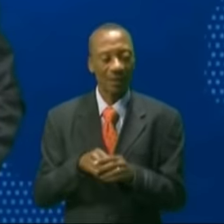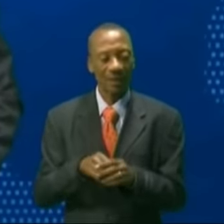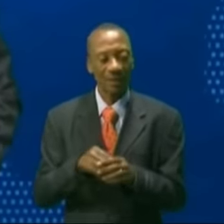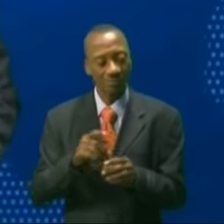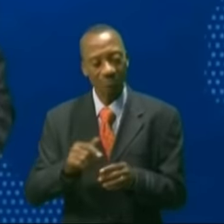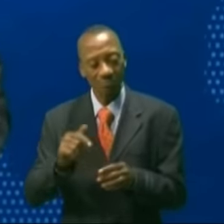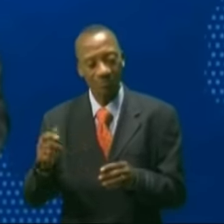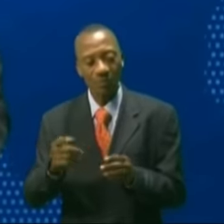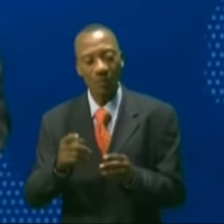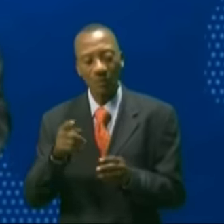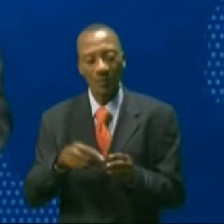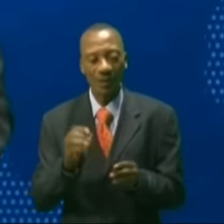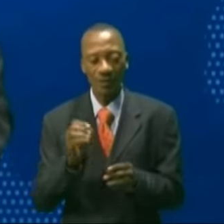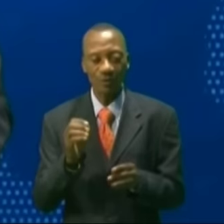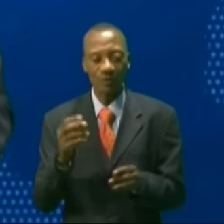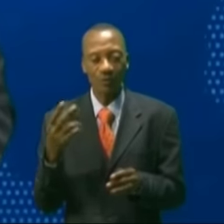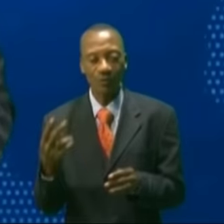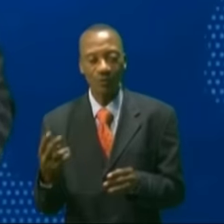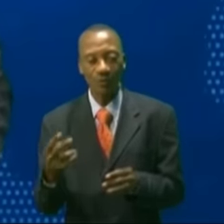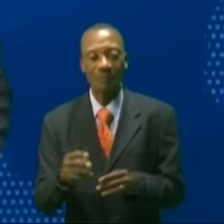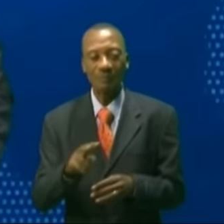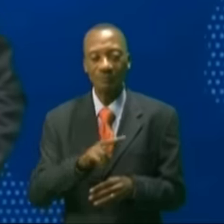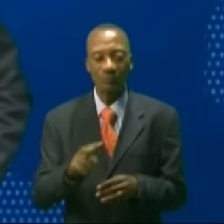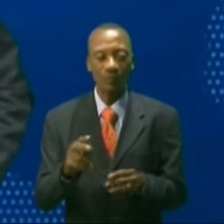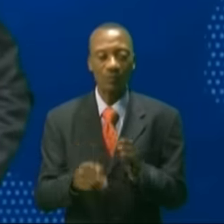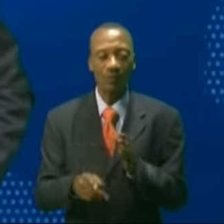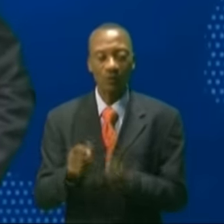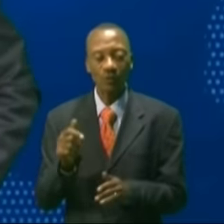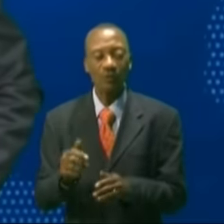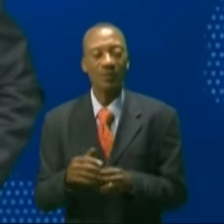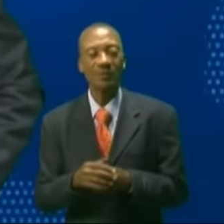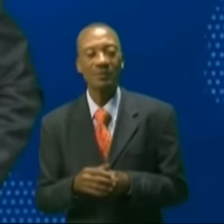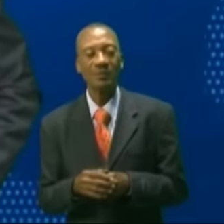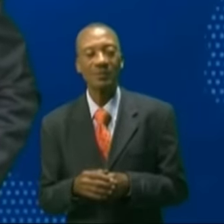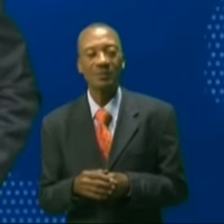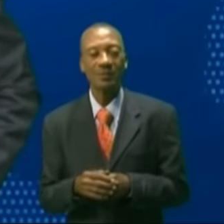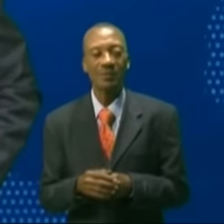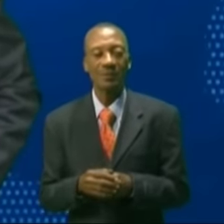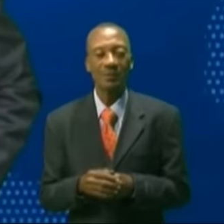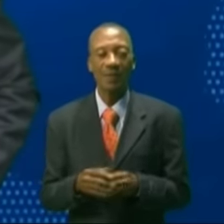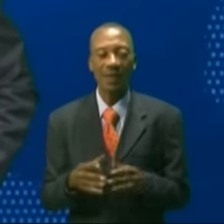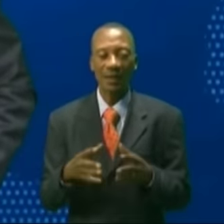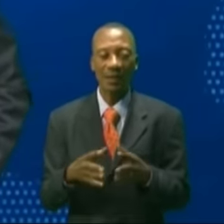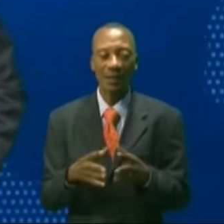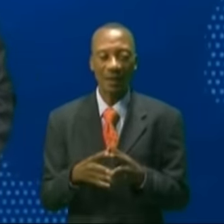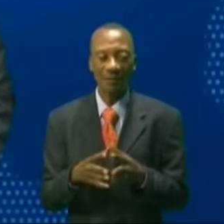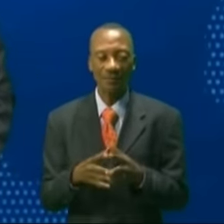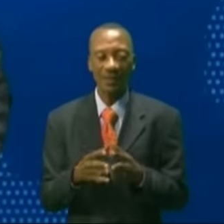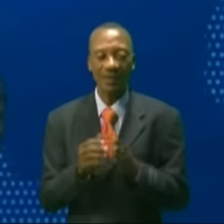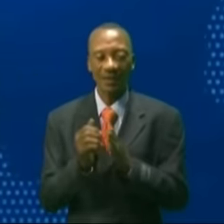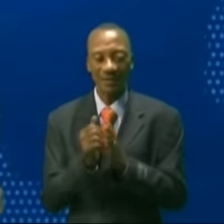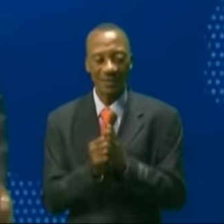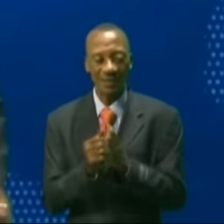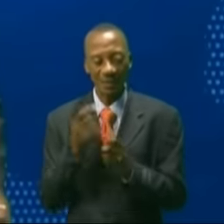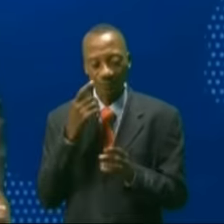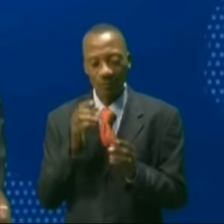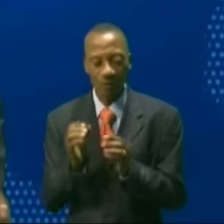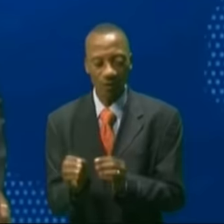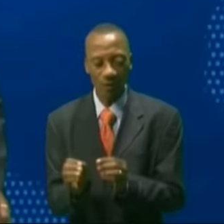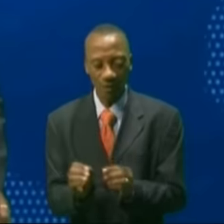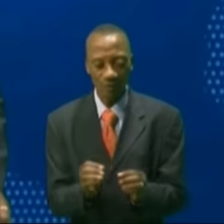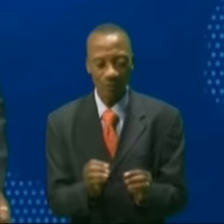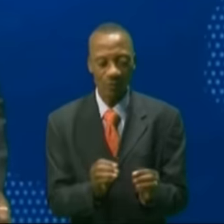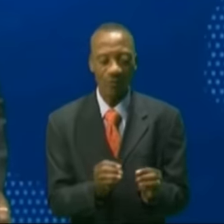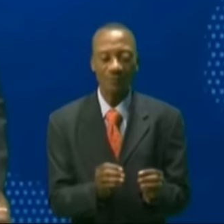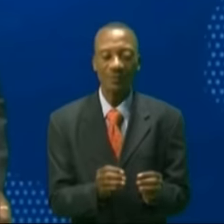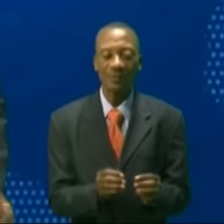11/002 du 20 janvier 2011 portant révision de certains articles de la Constitution de la République démocratique du Congo